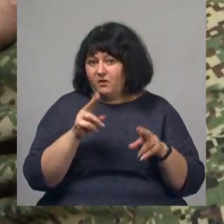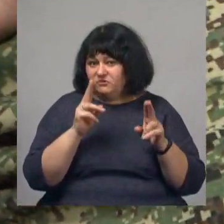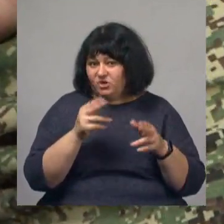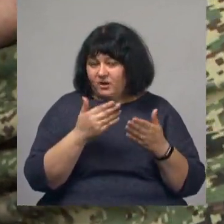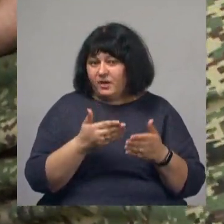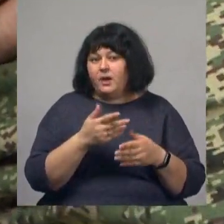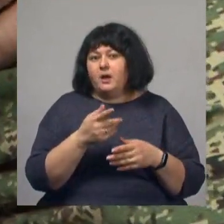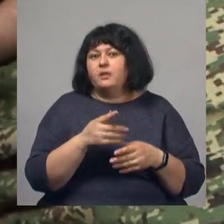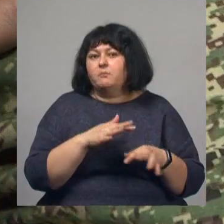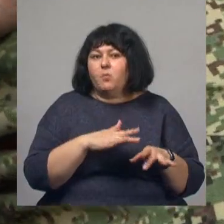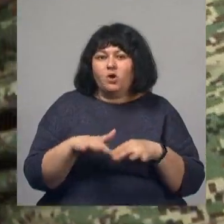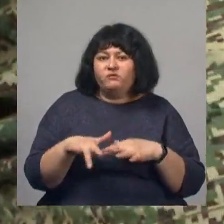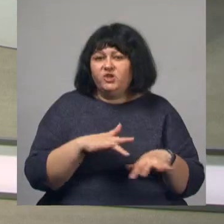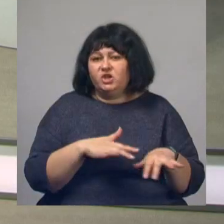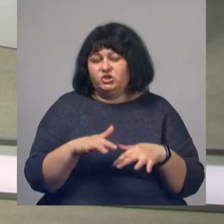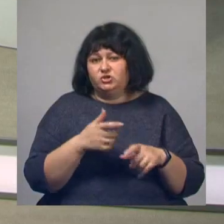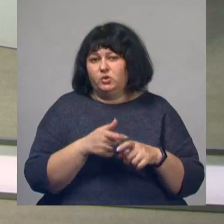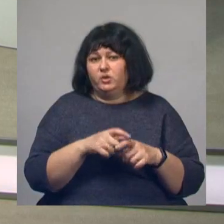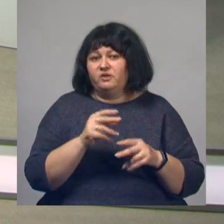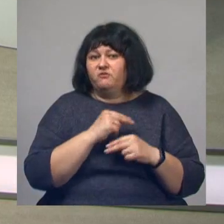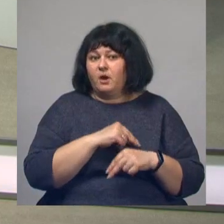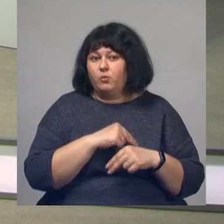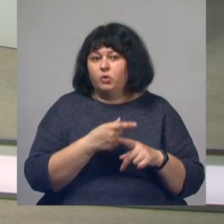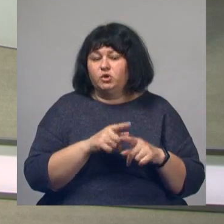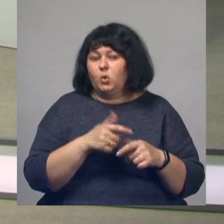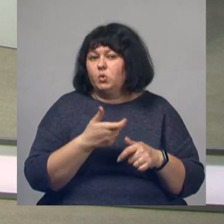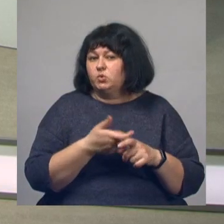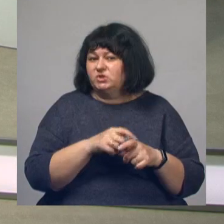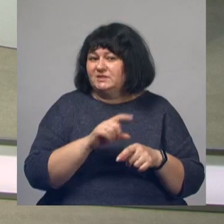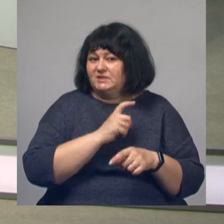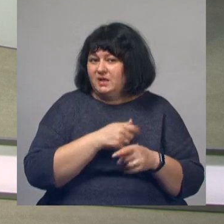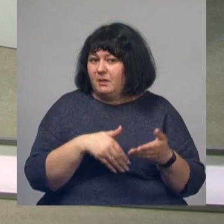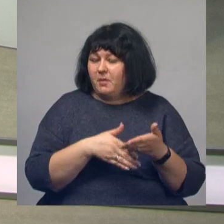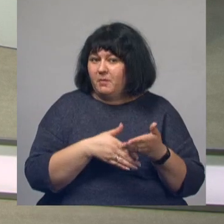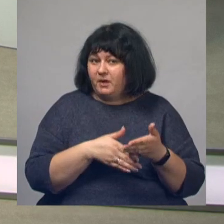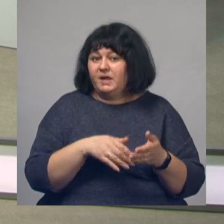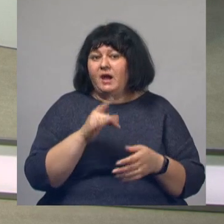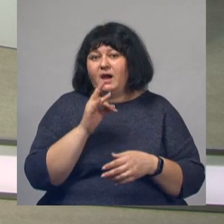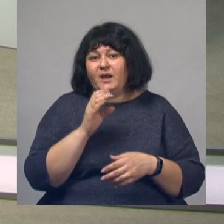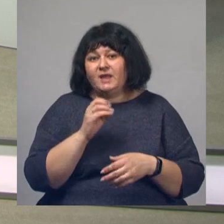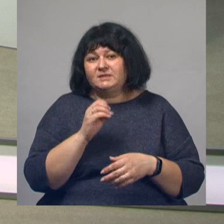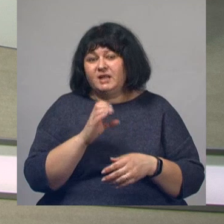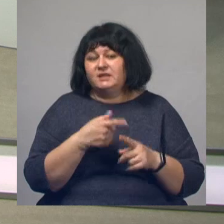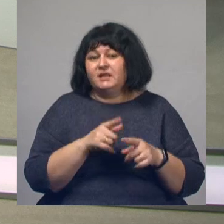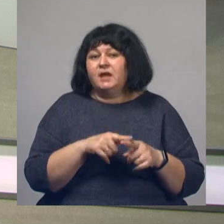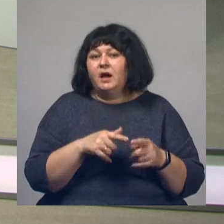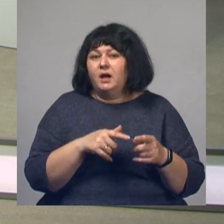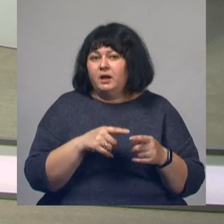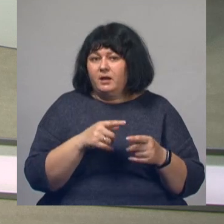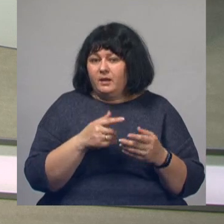она очень подвижная, и в работе это очень сильно помогает. Поэтому рестлес,